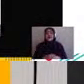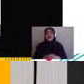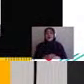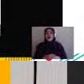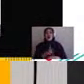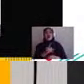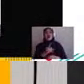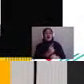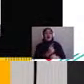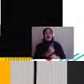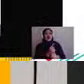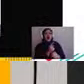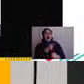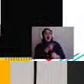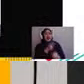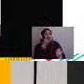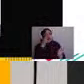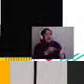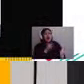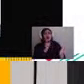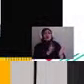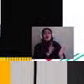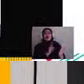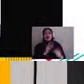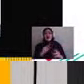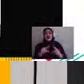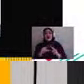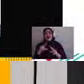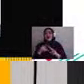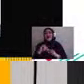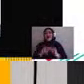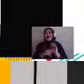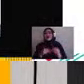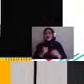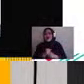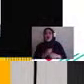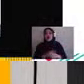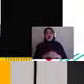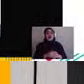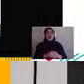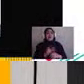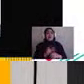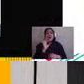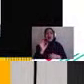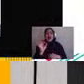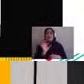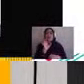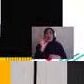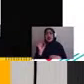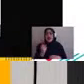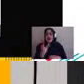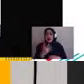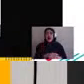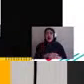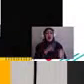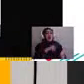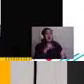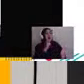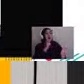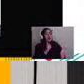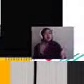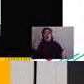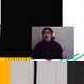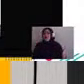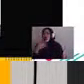Barangkali bisa dilihat ratingnya, ada berapa bintang si penjual tersebut. Ketika ratingnya semakin baik, reviewnya pun baik, barangkali